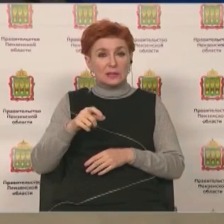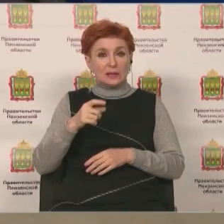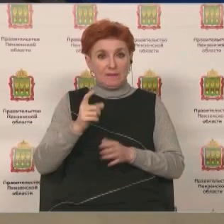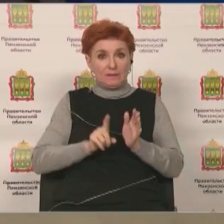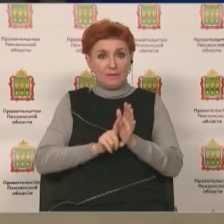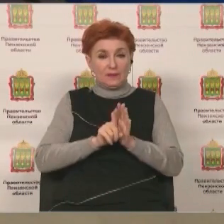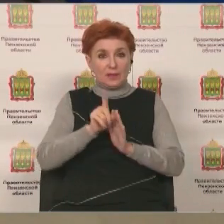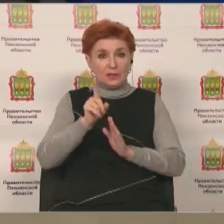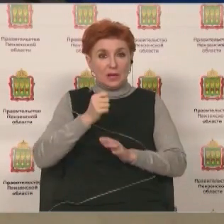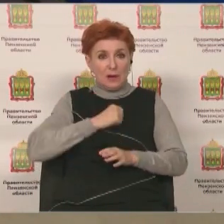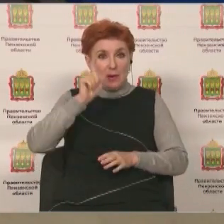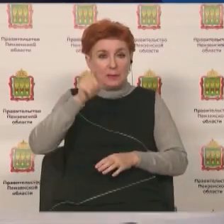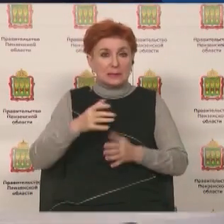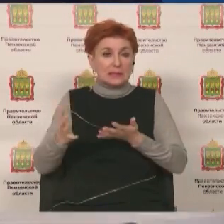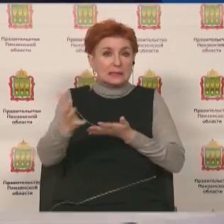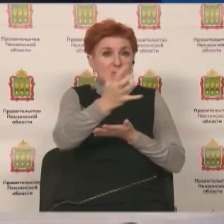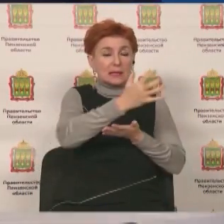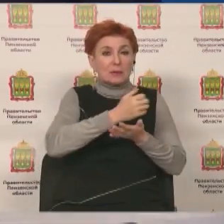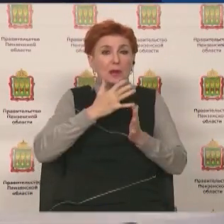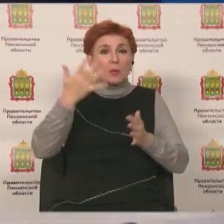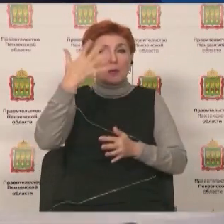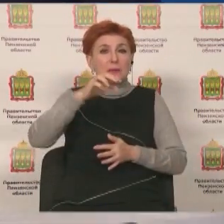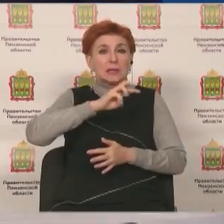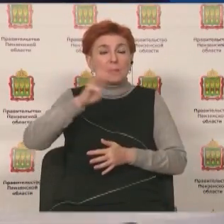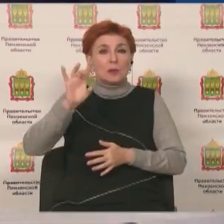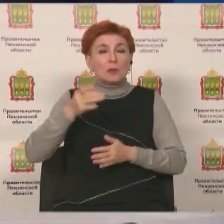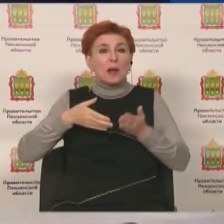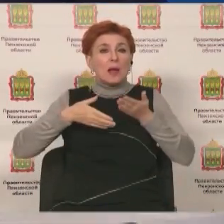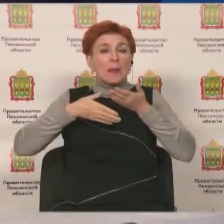этапе мобилизации собрали более 50 миллионов рублей